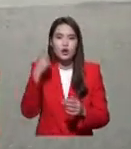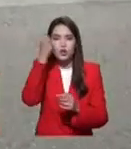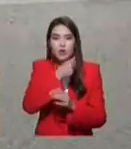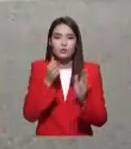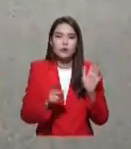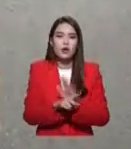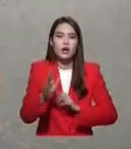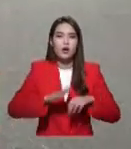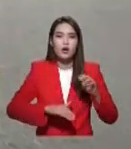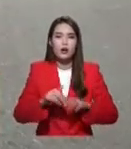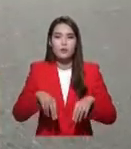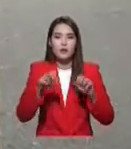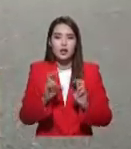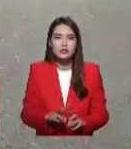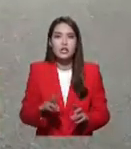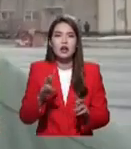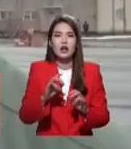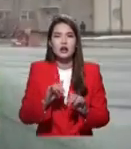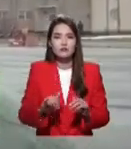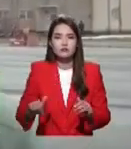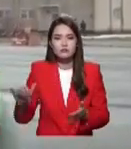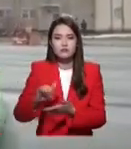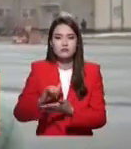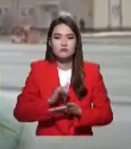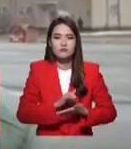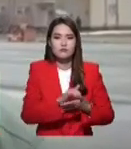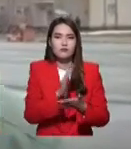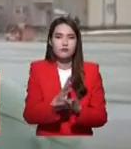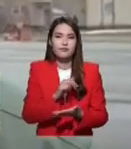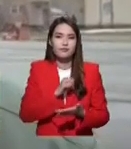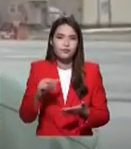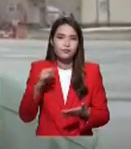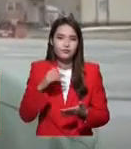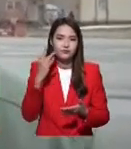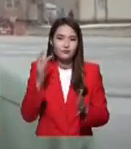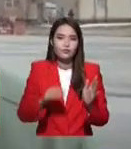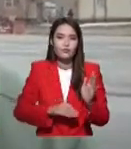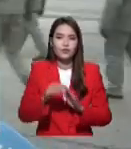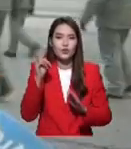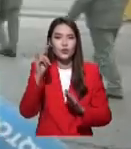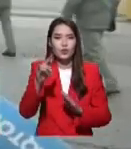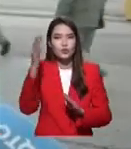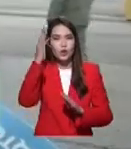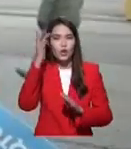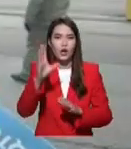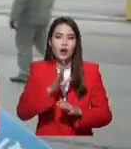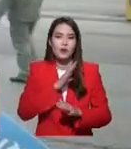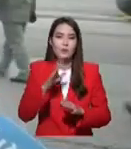жаз айынан бастап жаңа ұшақтарды меңгермек. Өзім негізі бала кезден ұшқыш болуды армандағам. Енді